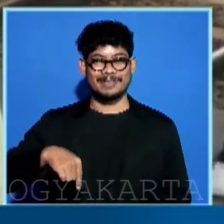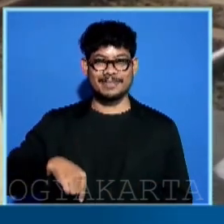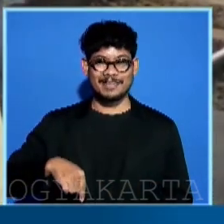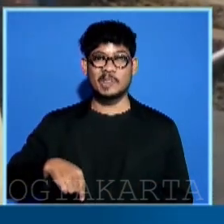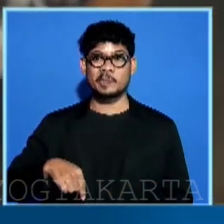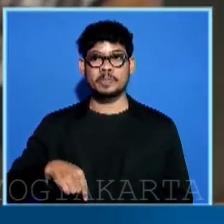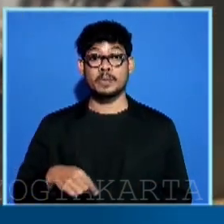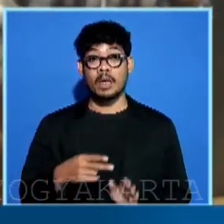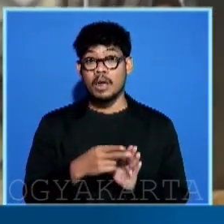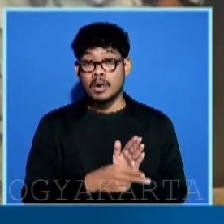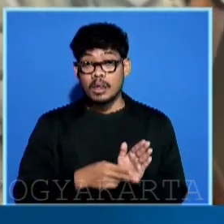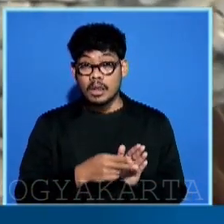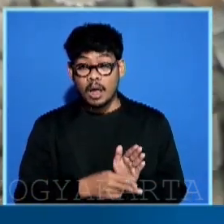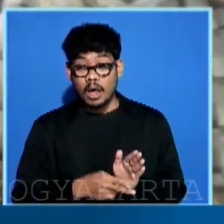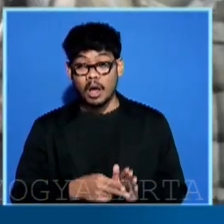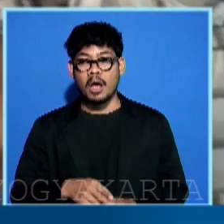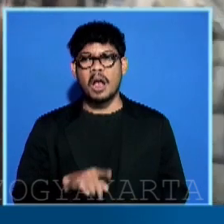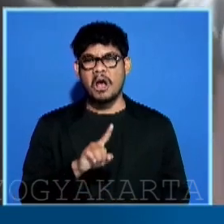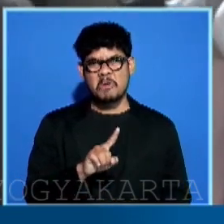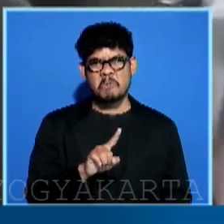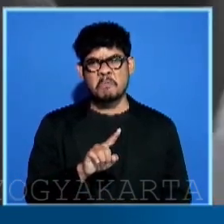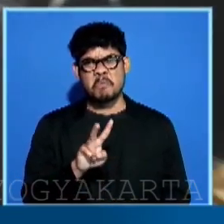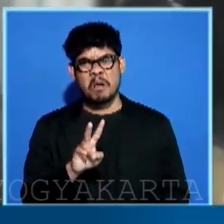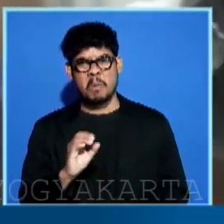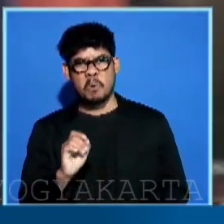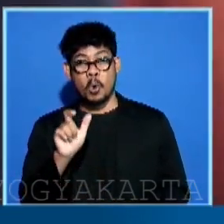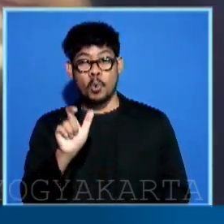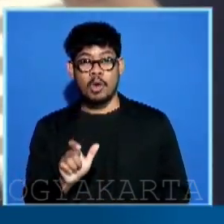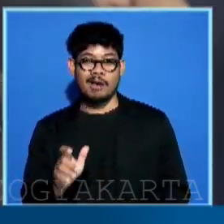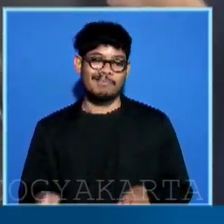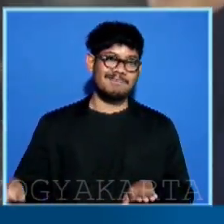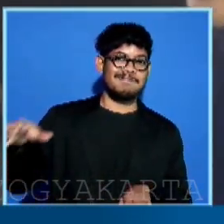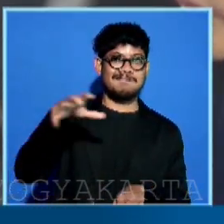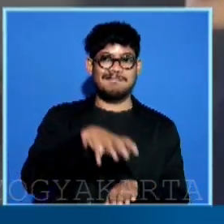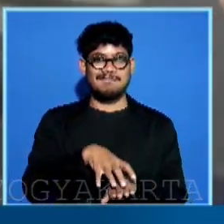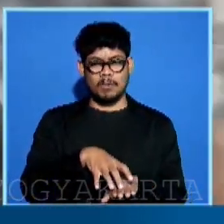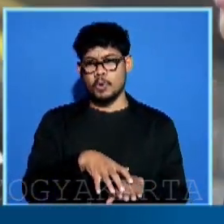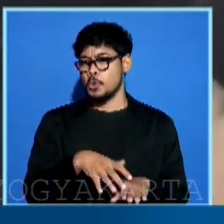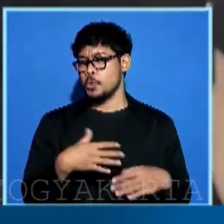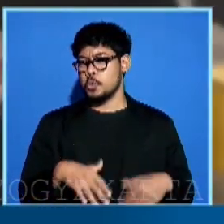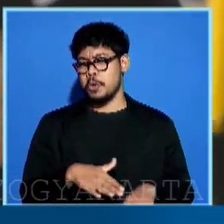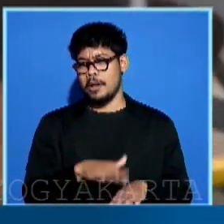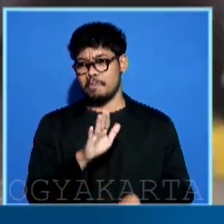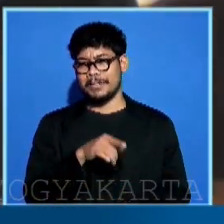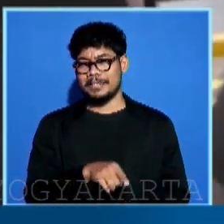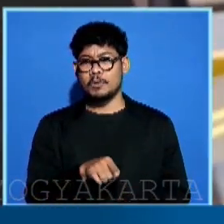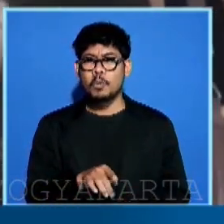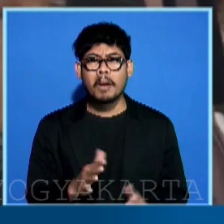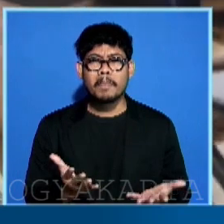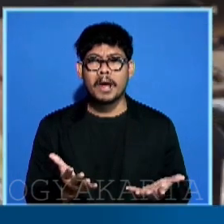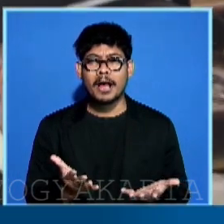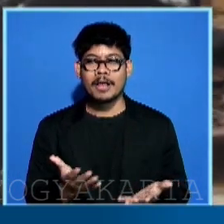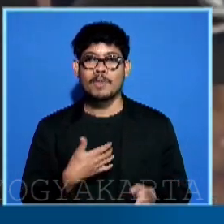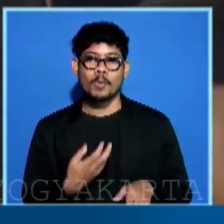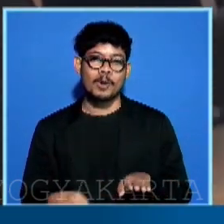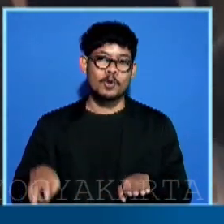bandara mengangkut hampir 128.000 penumpang lebih dari 107.700 di antaranya merupakan penumpang kereta api